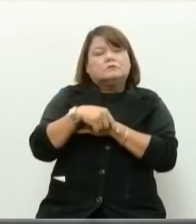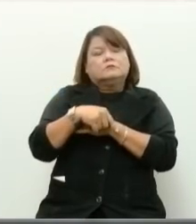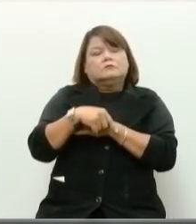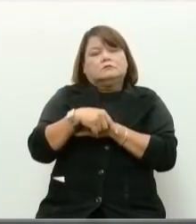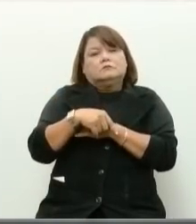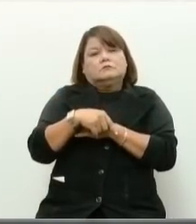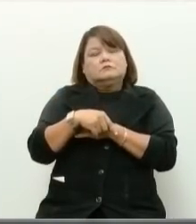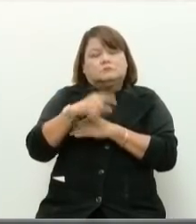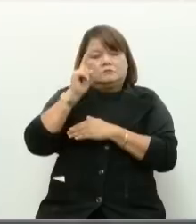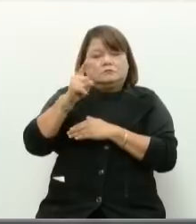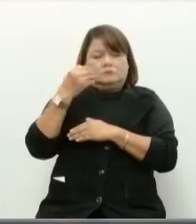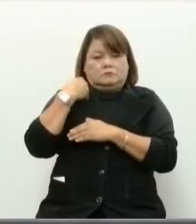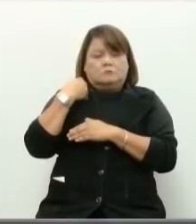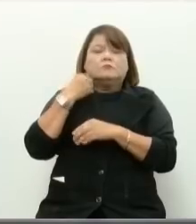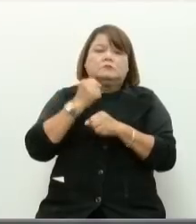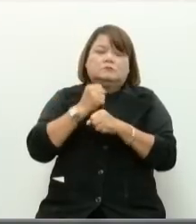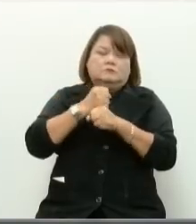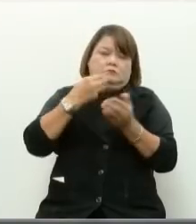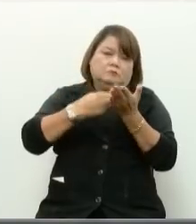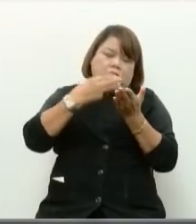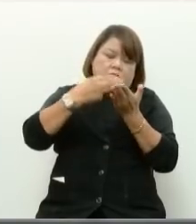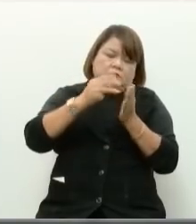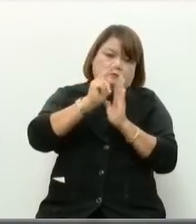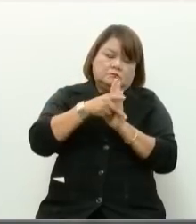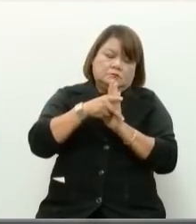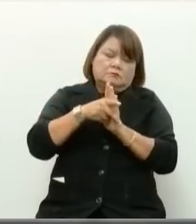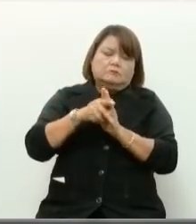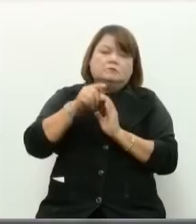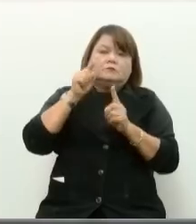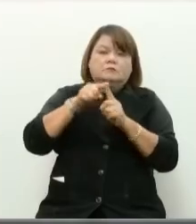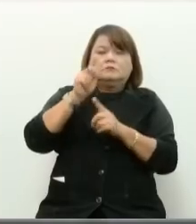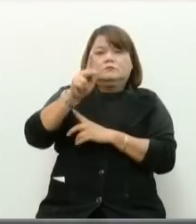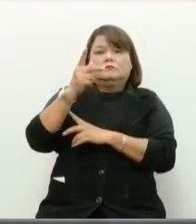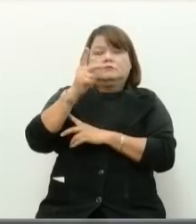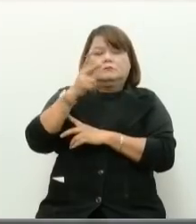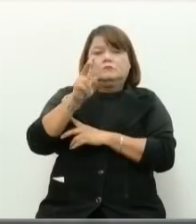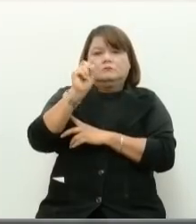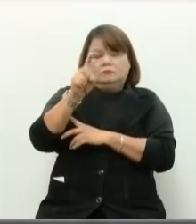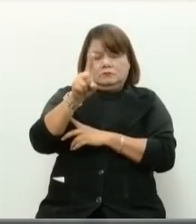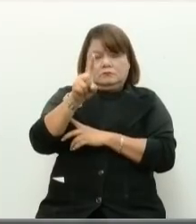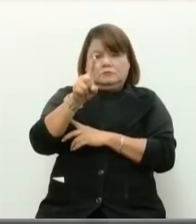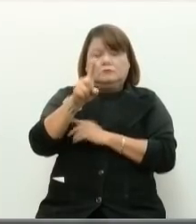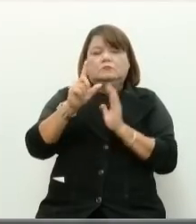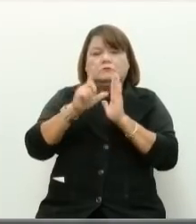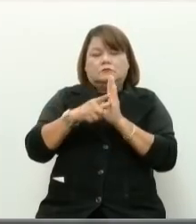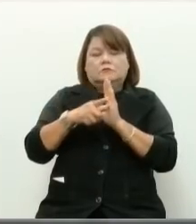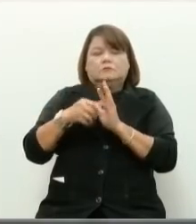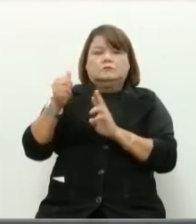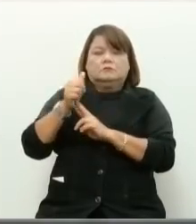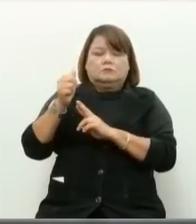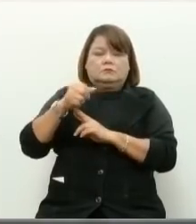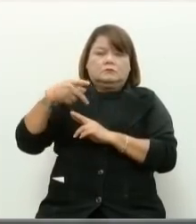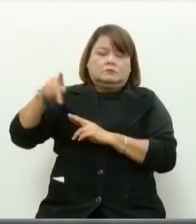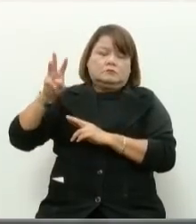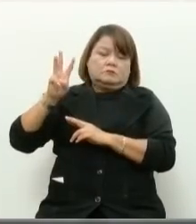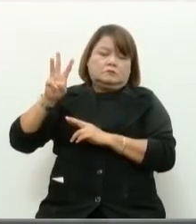การขับเคลื่อนงานวิชาการที่สำนักงานกกส.โดยท่านเลขาธิการรองศาสตราจารย์ดร.ประวิตรเอราวัณท่าน